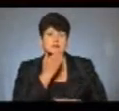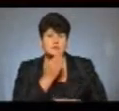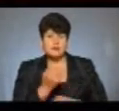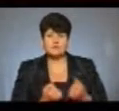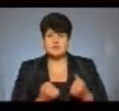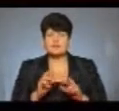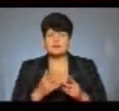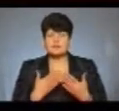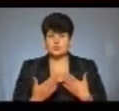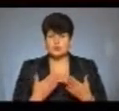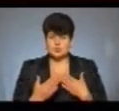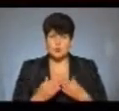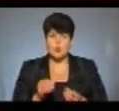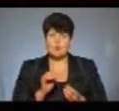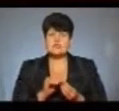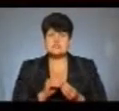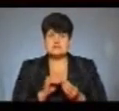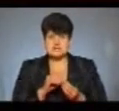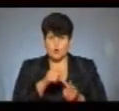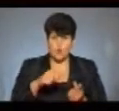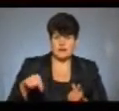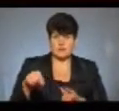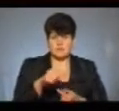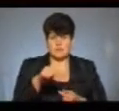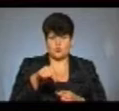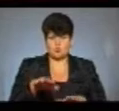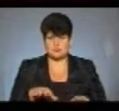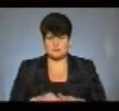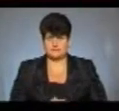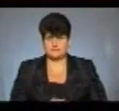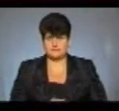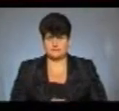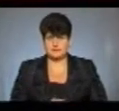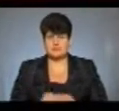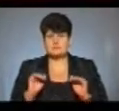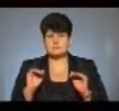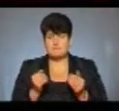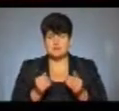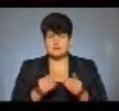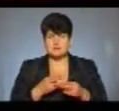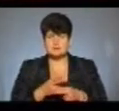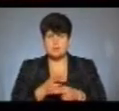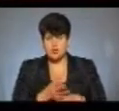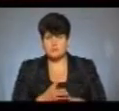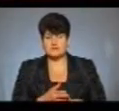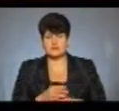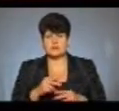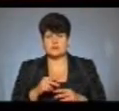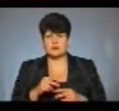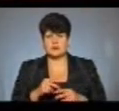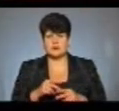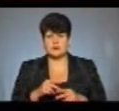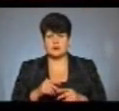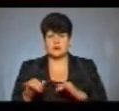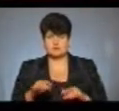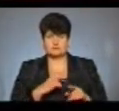вони ставляться до встановлення постійного кільця у цьому місті. Набагато зменшилась пробка і навантаженість. Ну, рух все-таки